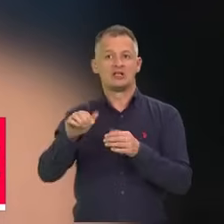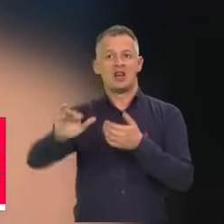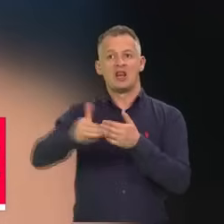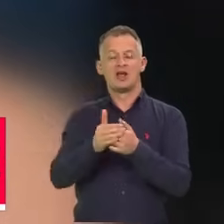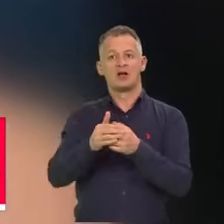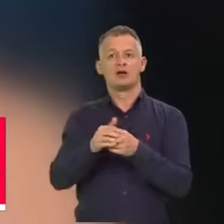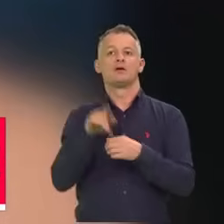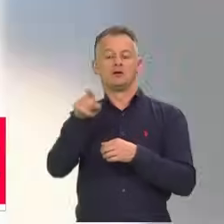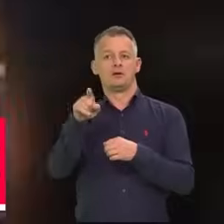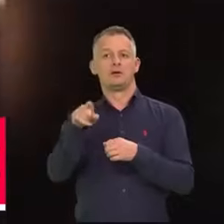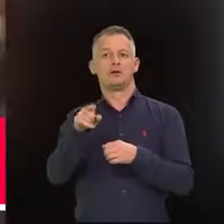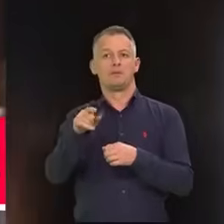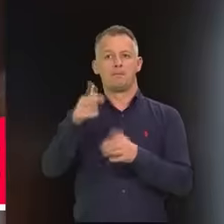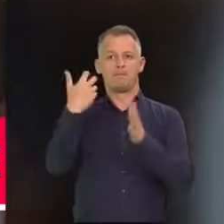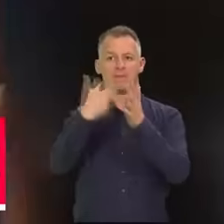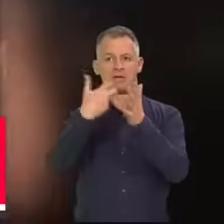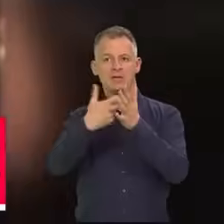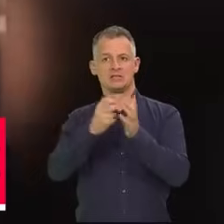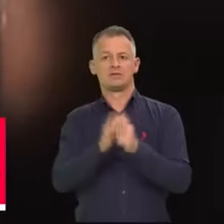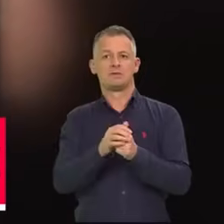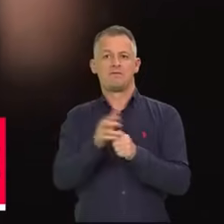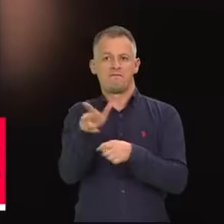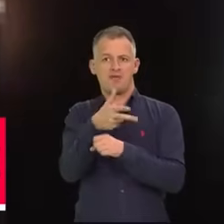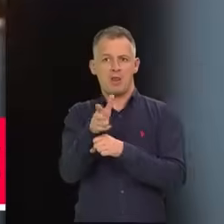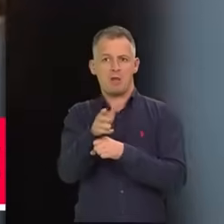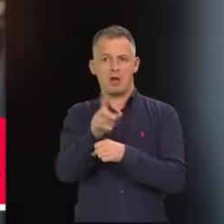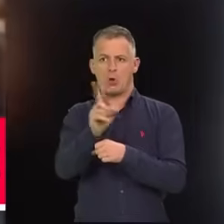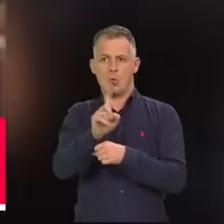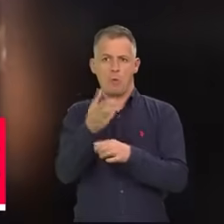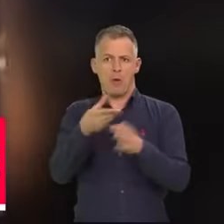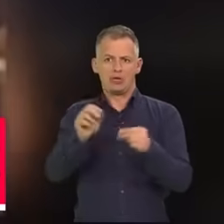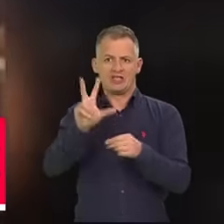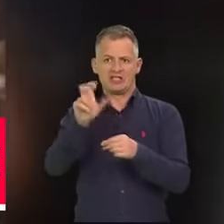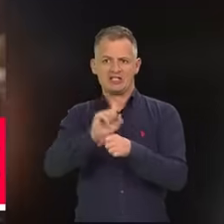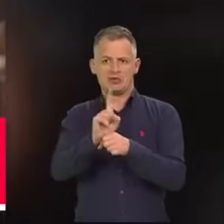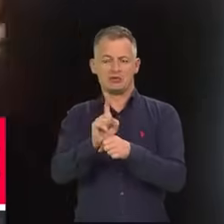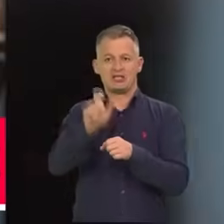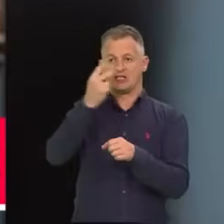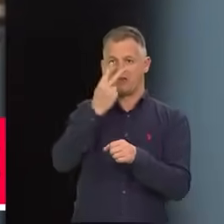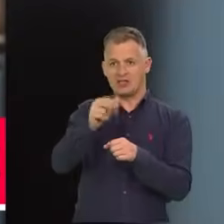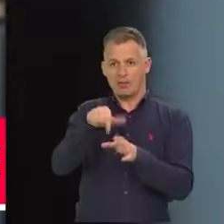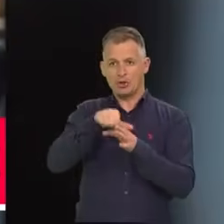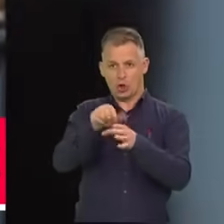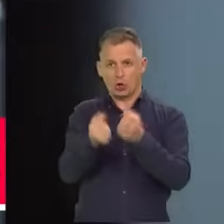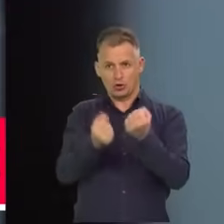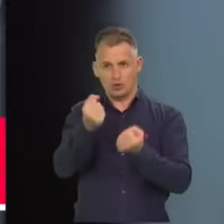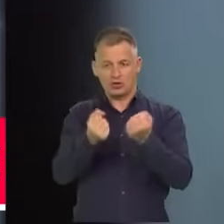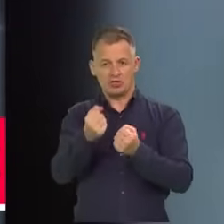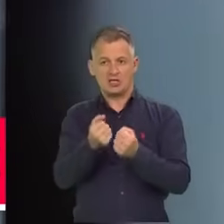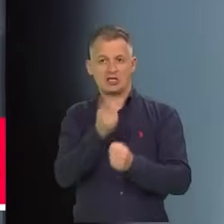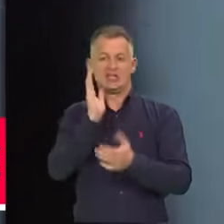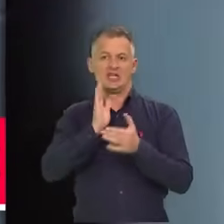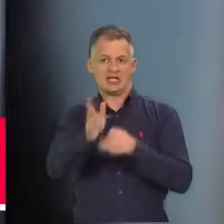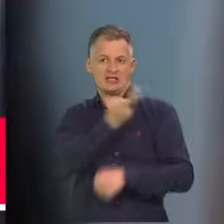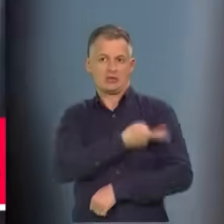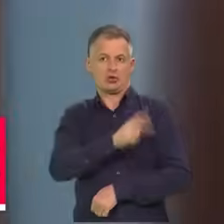parbriz. Filmarea nu are mai mult de 30 de secunde, dar se observă că șoferul, direct răspunzător de siguranța celor din mașină, se